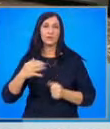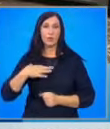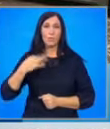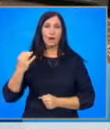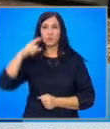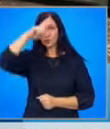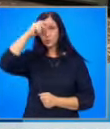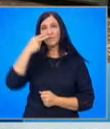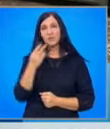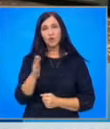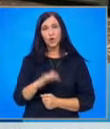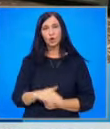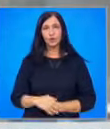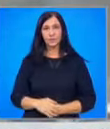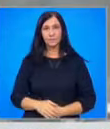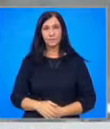безопасност на труд. Вижте още.